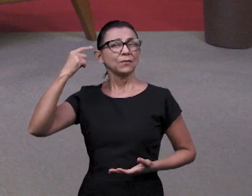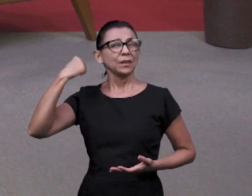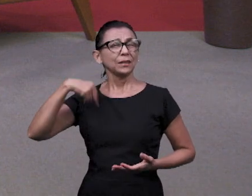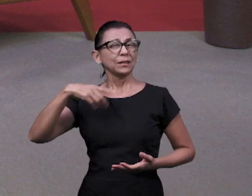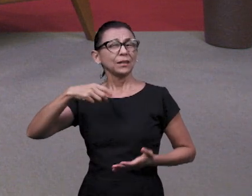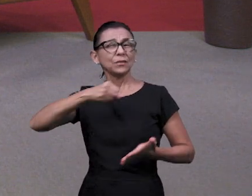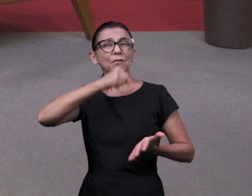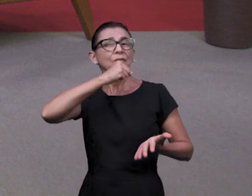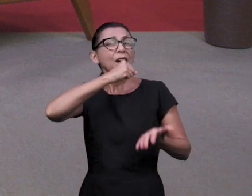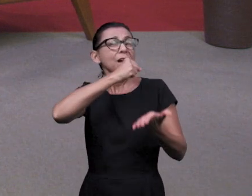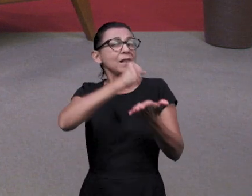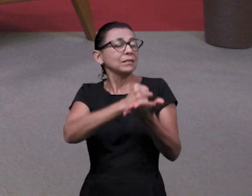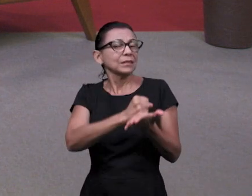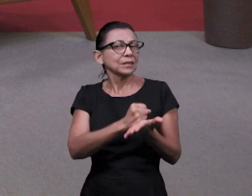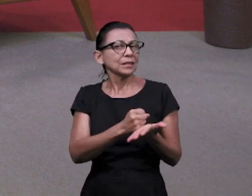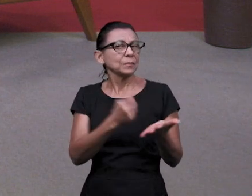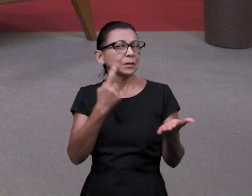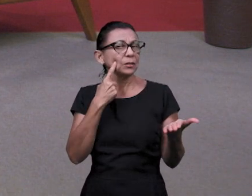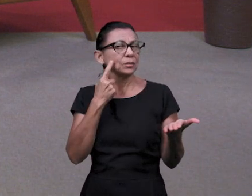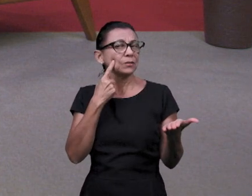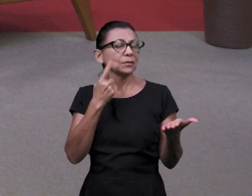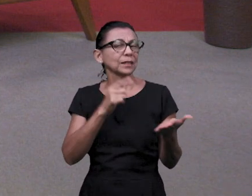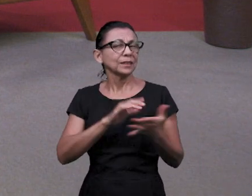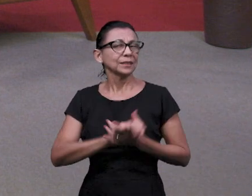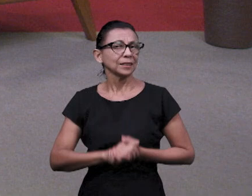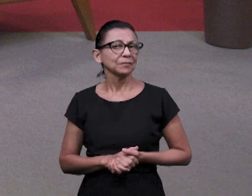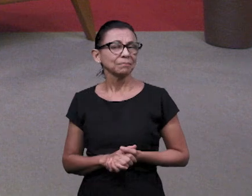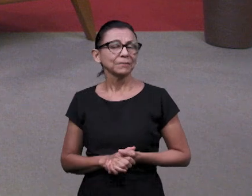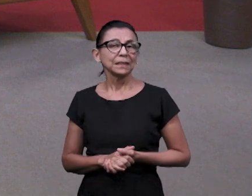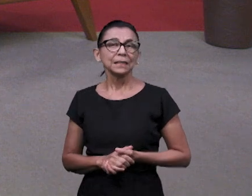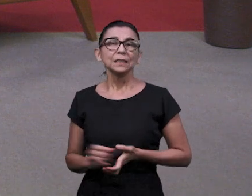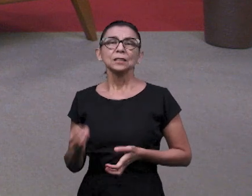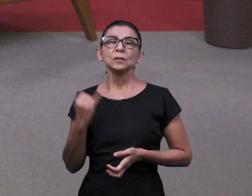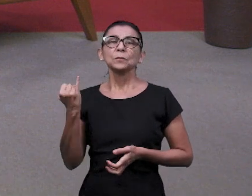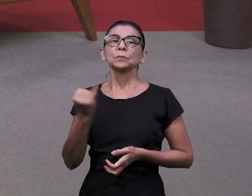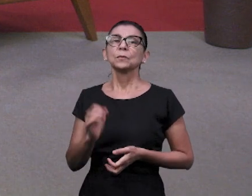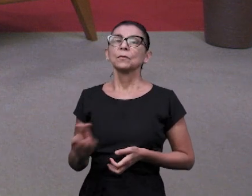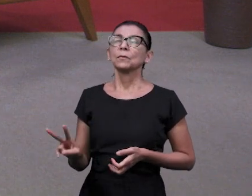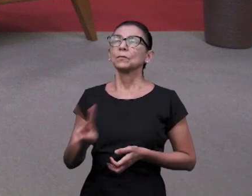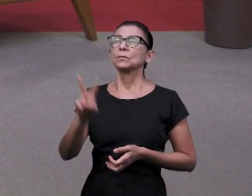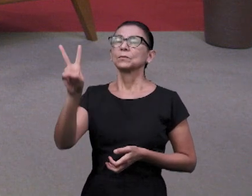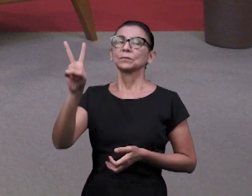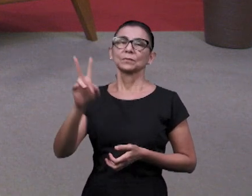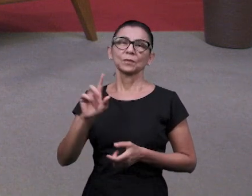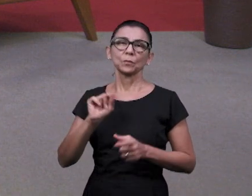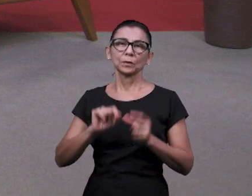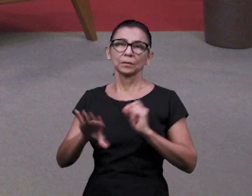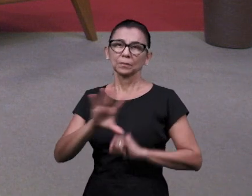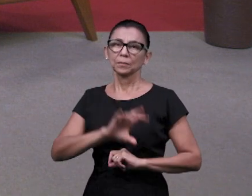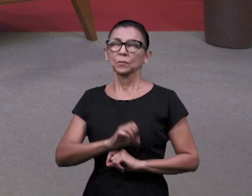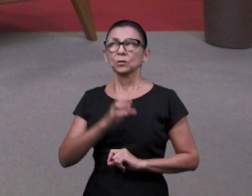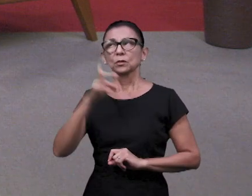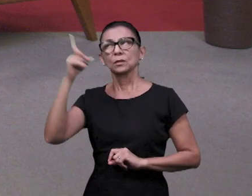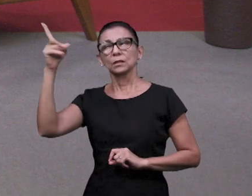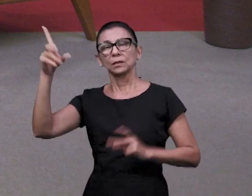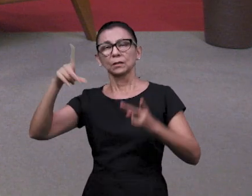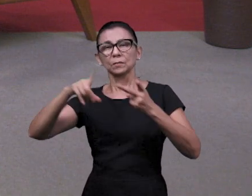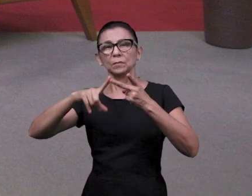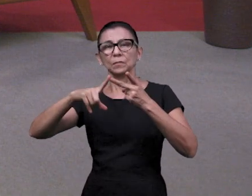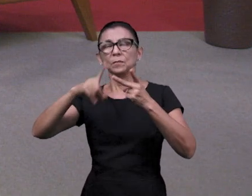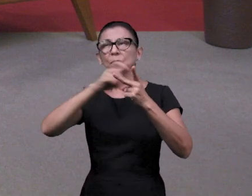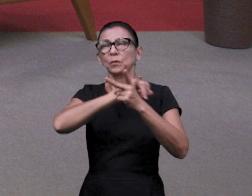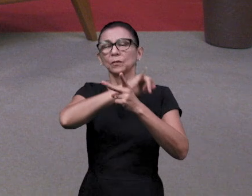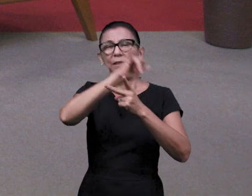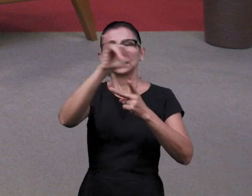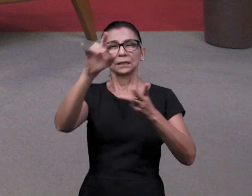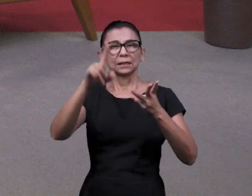Donc, cela nous amène, quand nous voyons à l'Ancien Testament, et on se dit, quelle est l'importance de cela? Eh bien, c'est